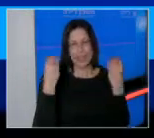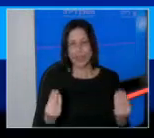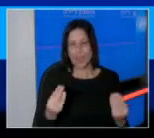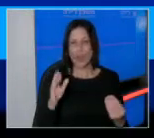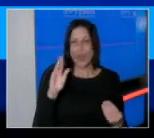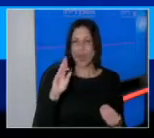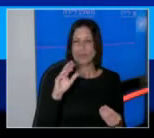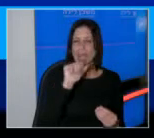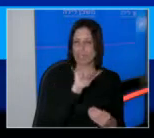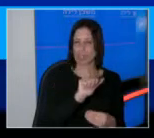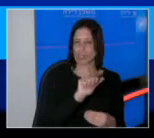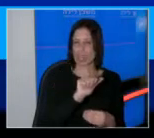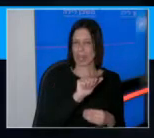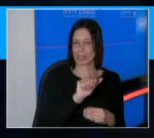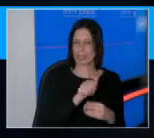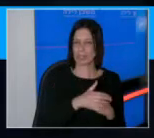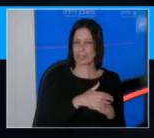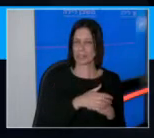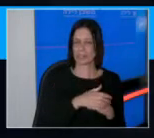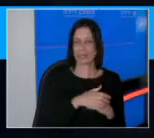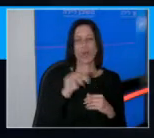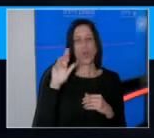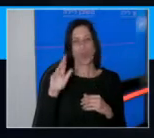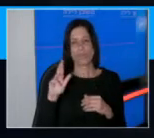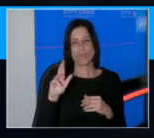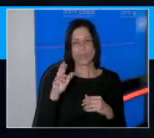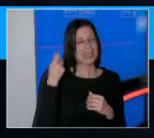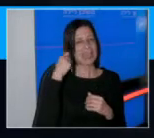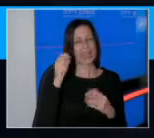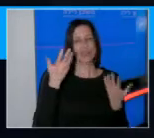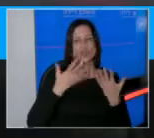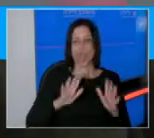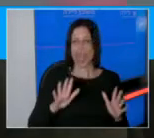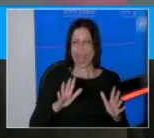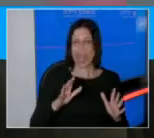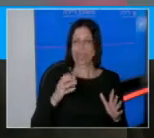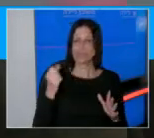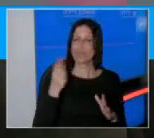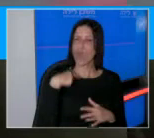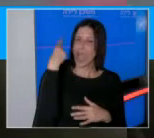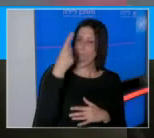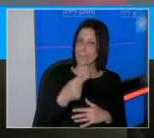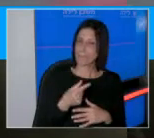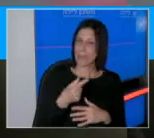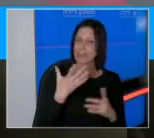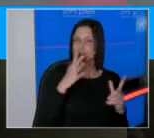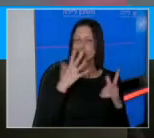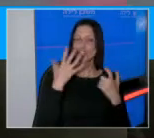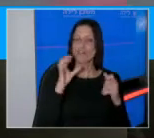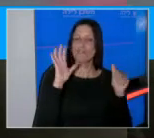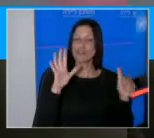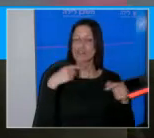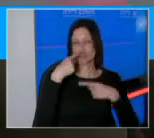רובן אברג'ל. אז כן, אז רובן יקירנו נולד בשבוע הבא, זה יהיה 76